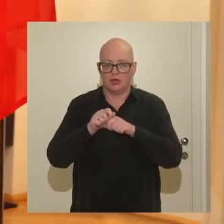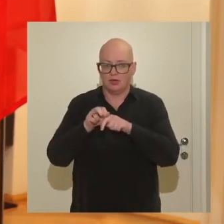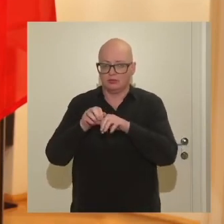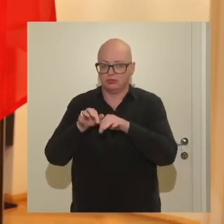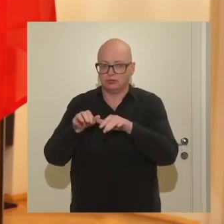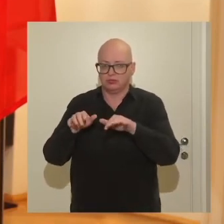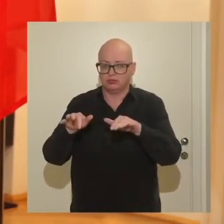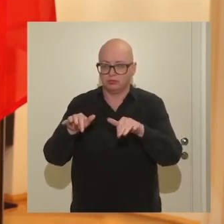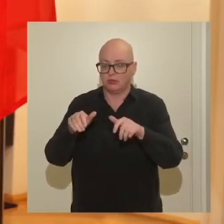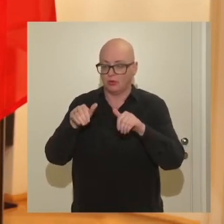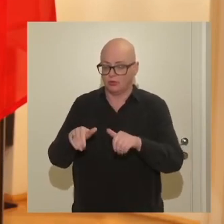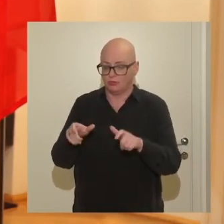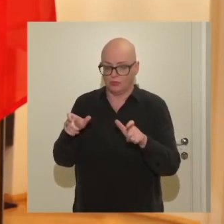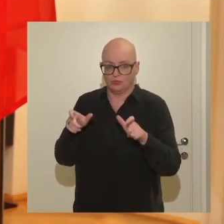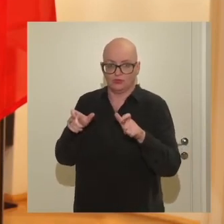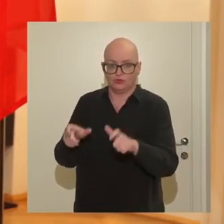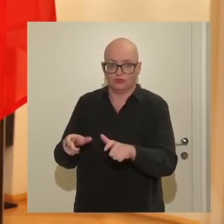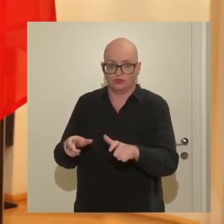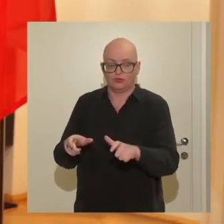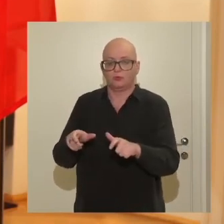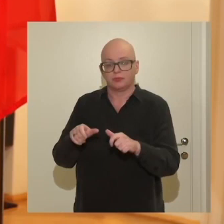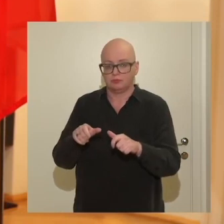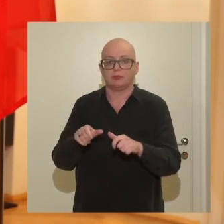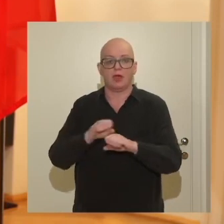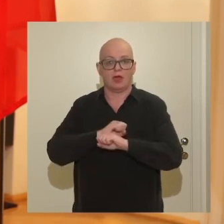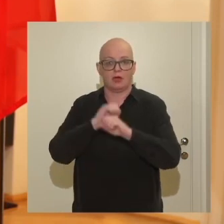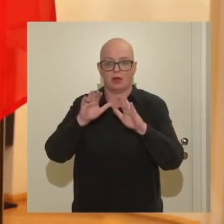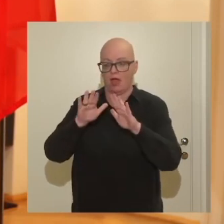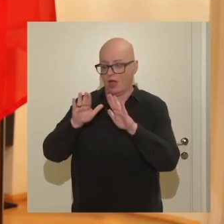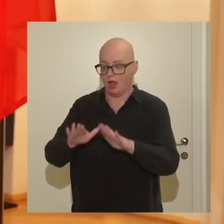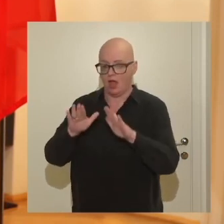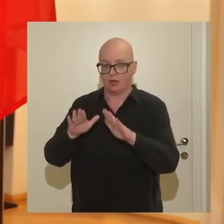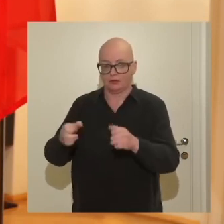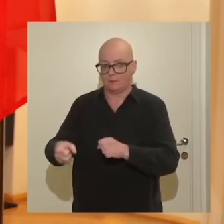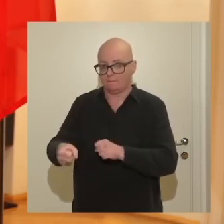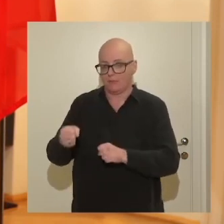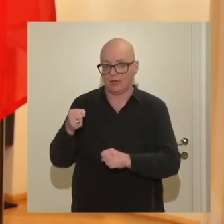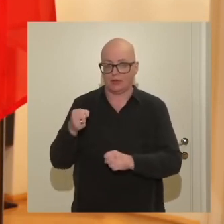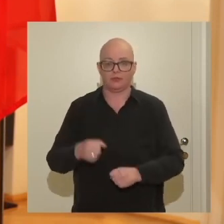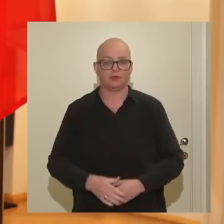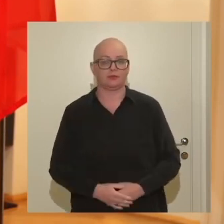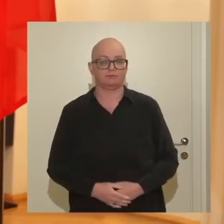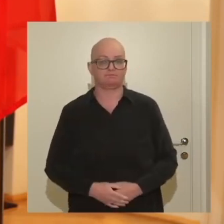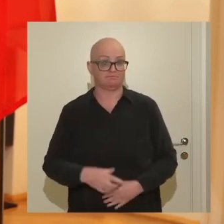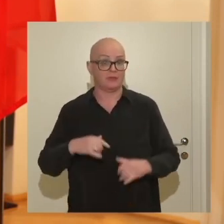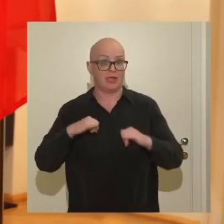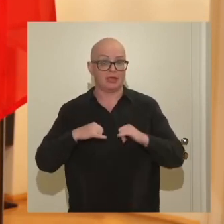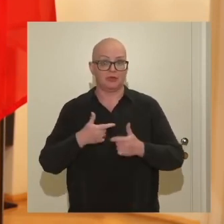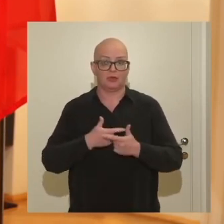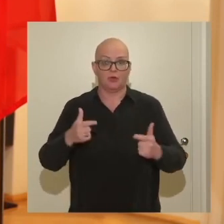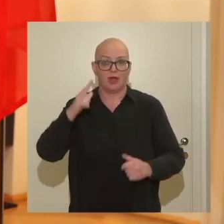Unbestritten wird es doch sein, dass in Tirol dieses Frauenbild, was wir haben, unglaublich peinlich ist. Da braucht man hier nicht etwas